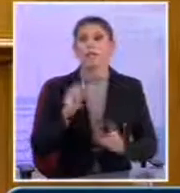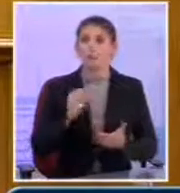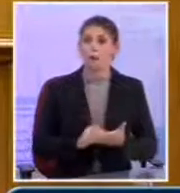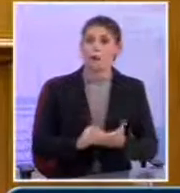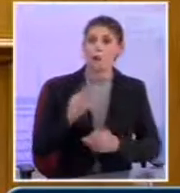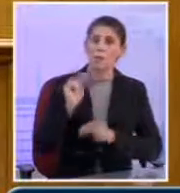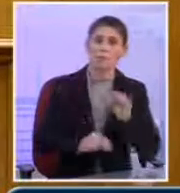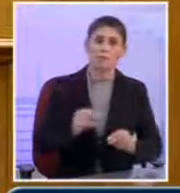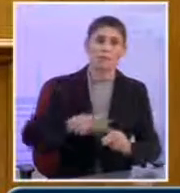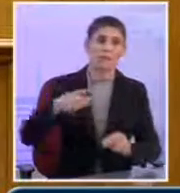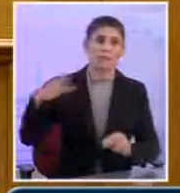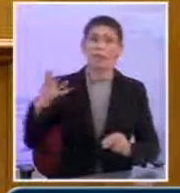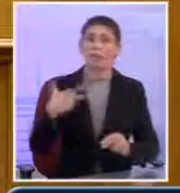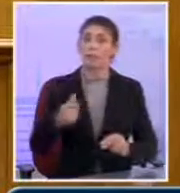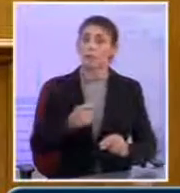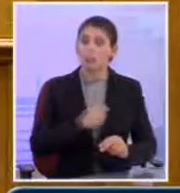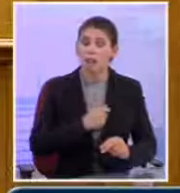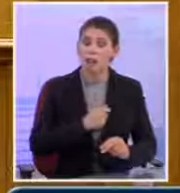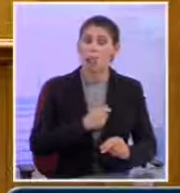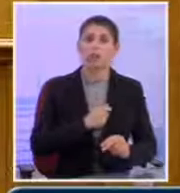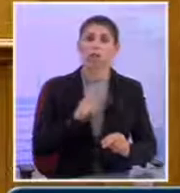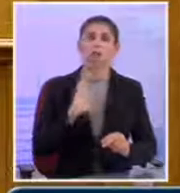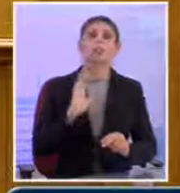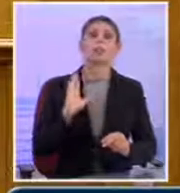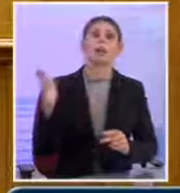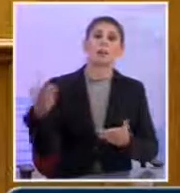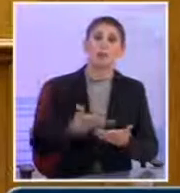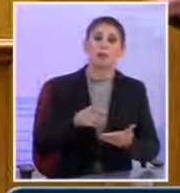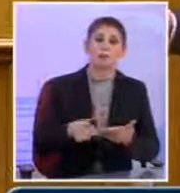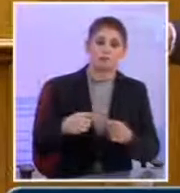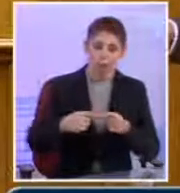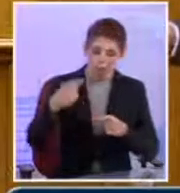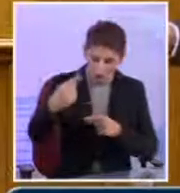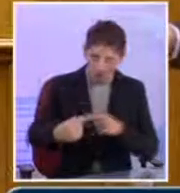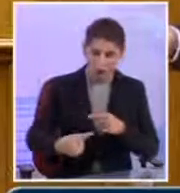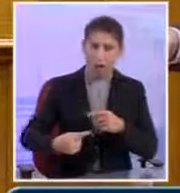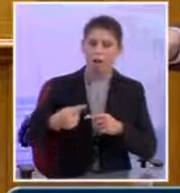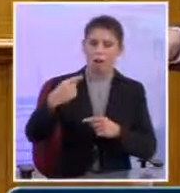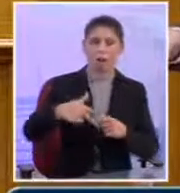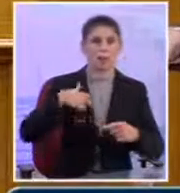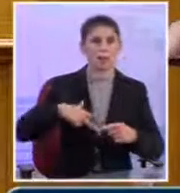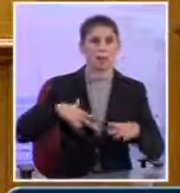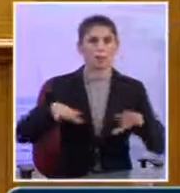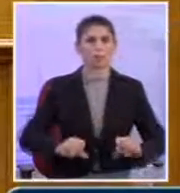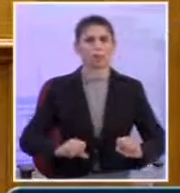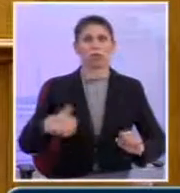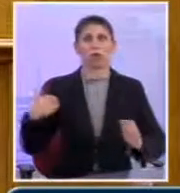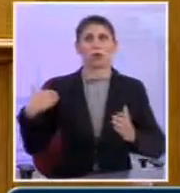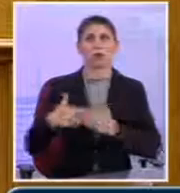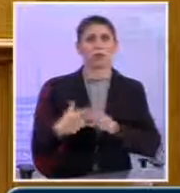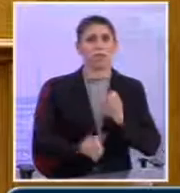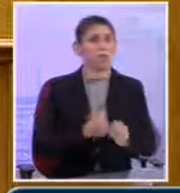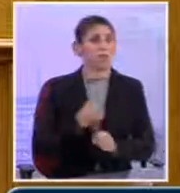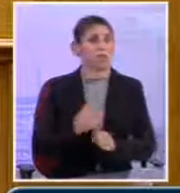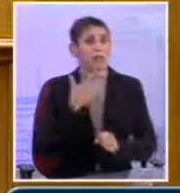ΣΥΡΙΖΑ. Το έδωσε γιατί τον εμπιστεύεται ότι δεν θα φέρει αυτό το φαύλο κράτος που κυριαρχούσε τόσα χρόνια. Γι' αυτό το λόγο πιστεύει